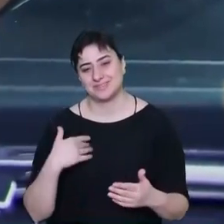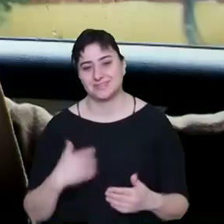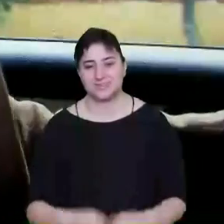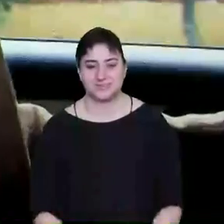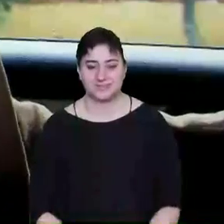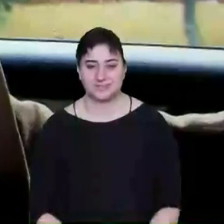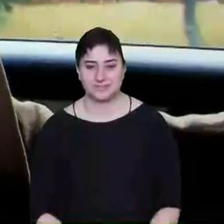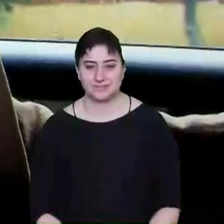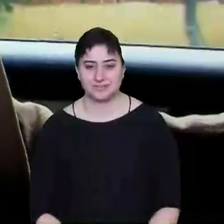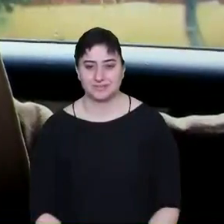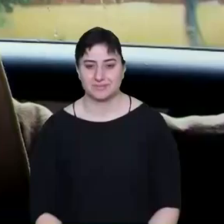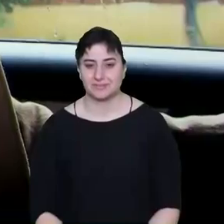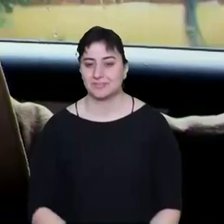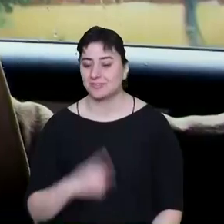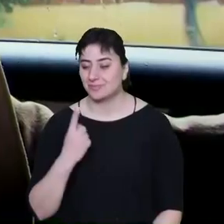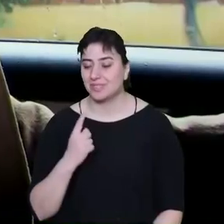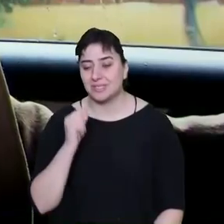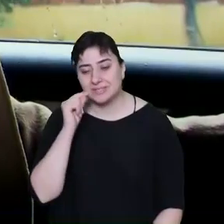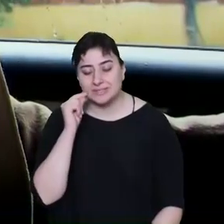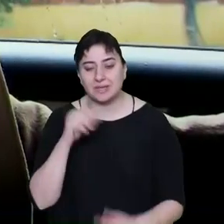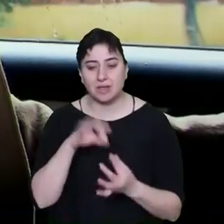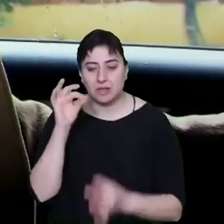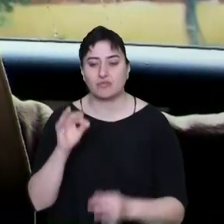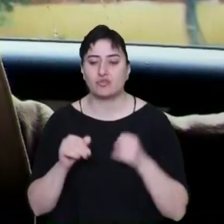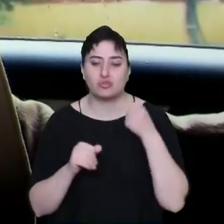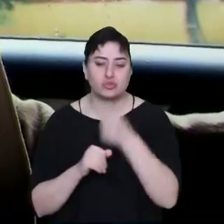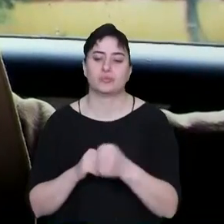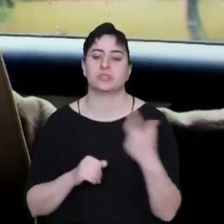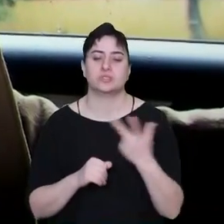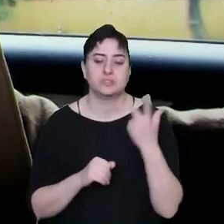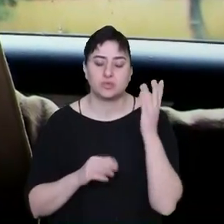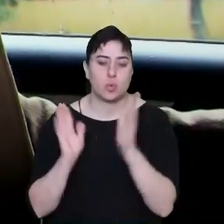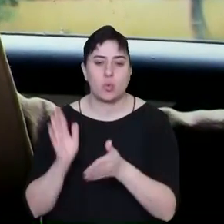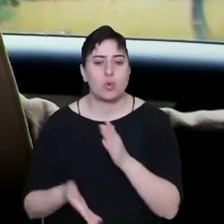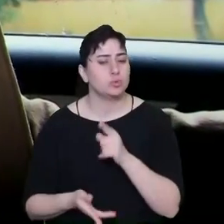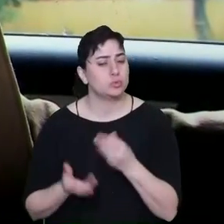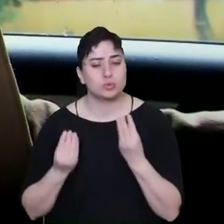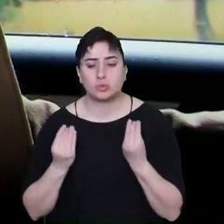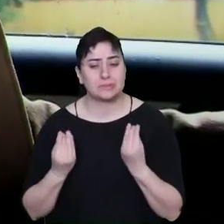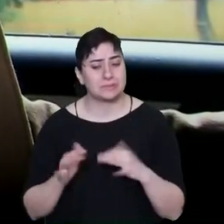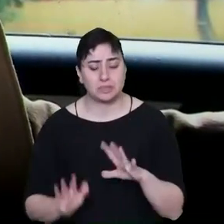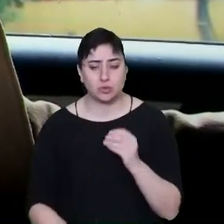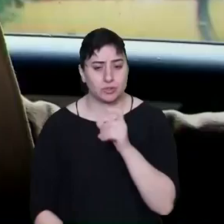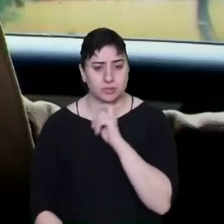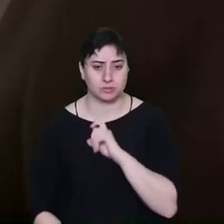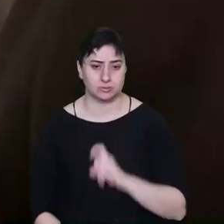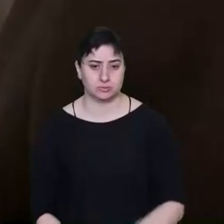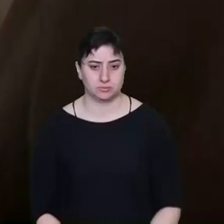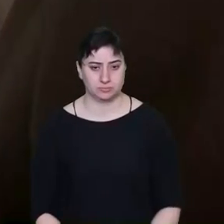bir şekilde elini Şükrü'nün omzuna doladı. Bulmak, ona şiddet uygulamak son derece yanlış bir davranış